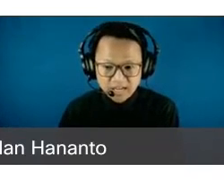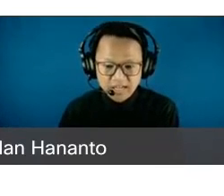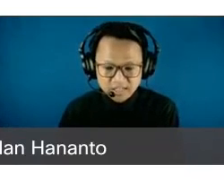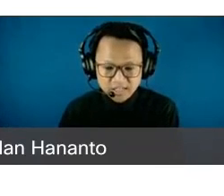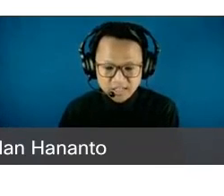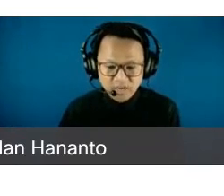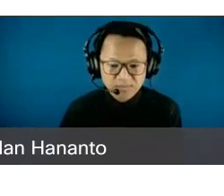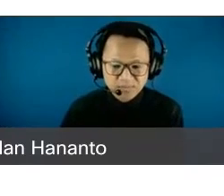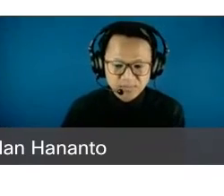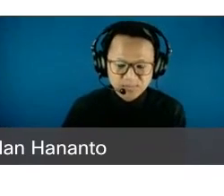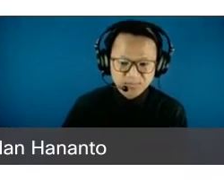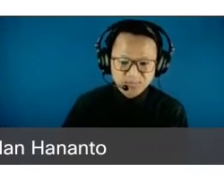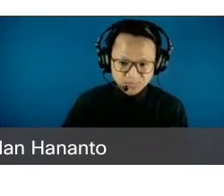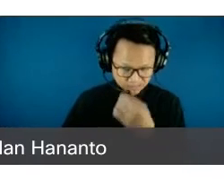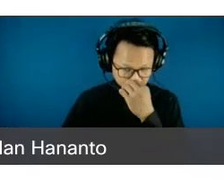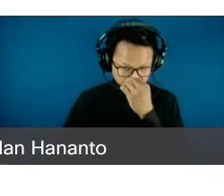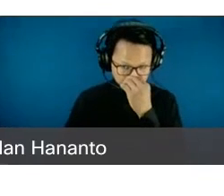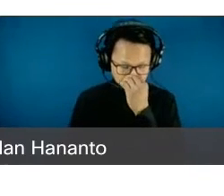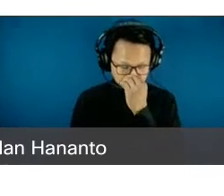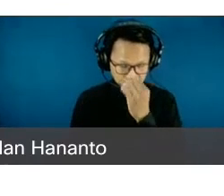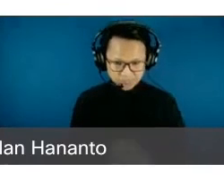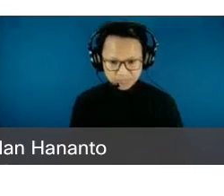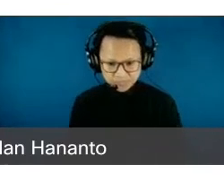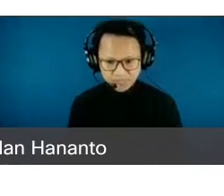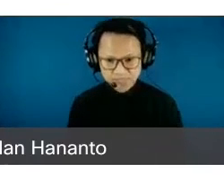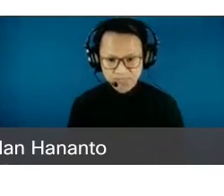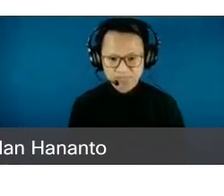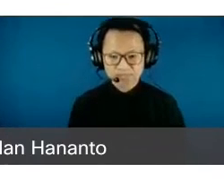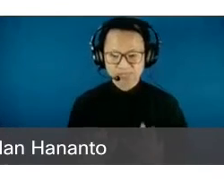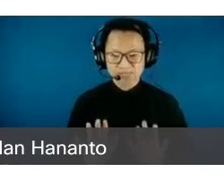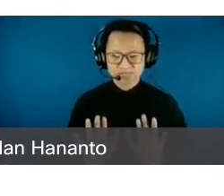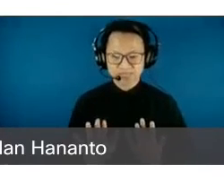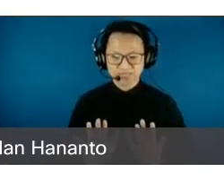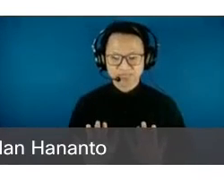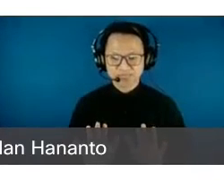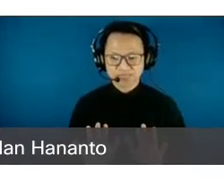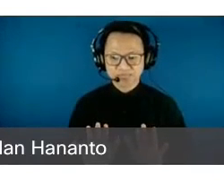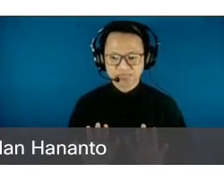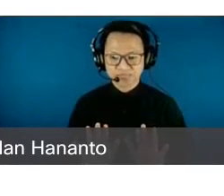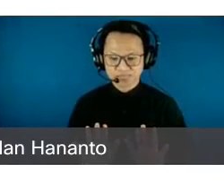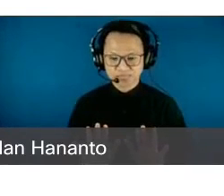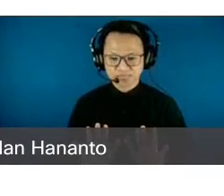In Pasuruan Regency, this coordination is called Disability Empowerment with Synergy and Collaboration, or abbreviated as Dikdaya with